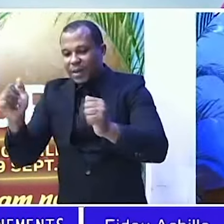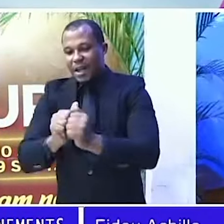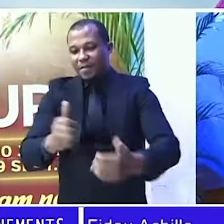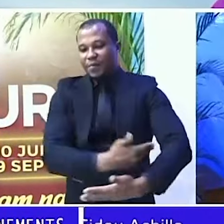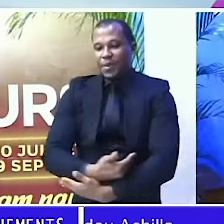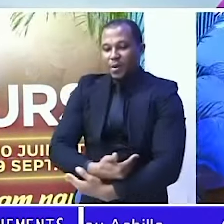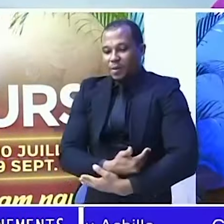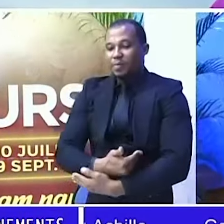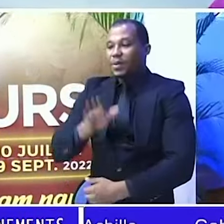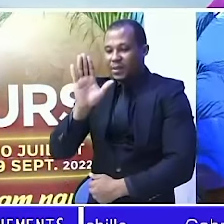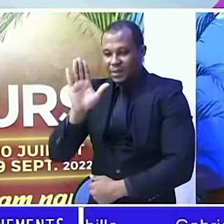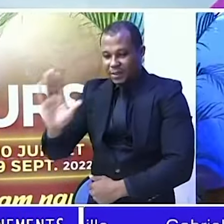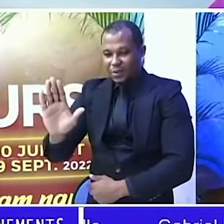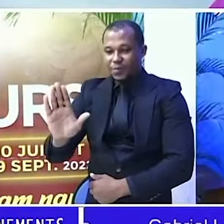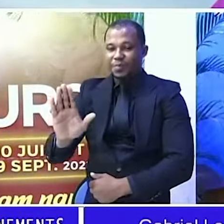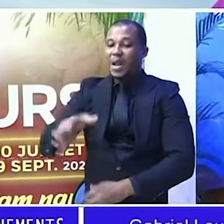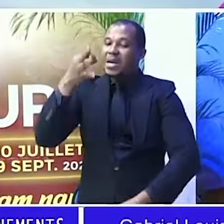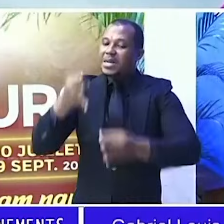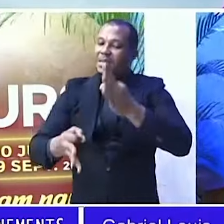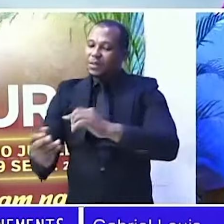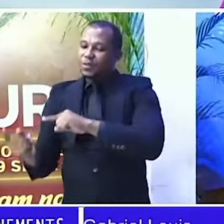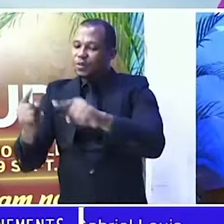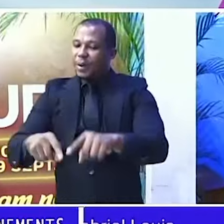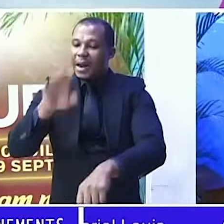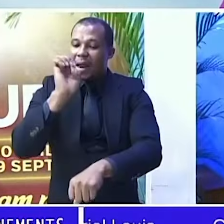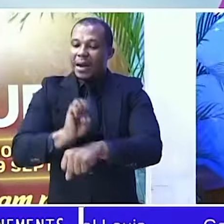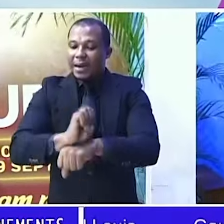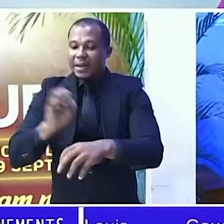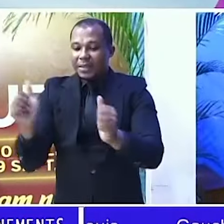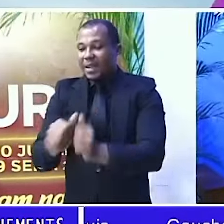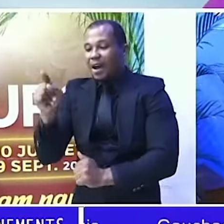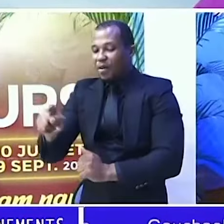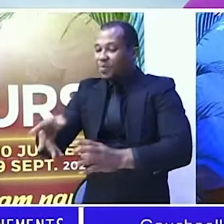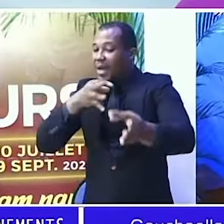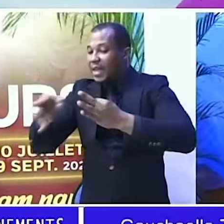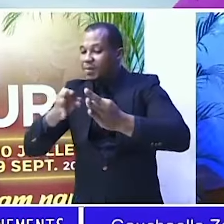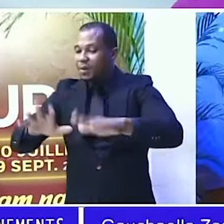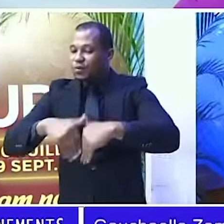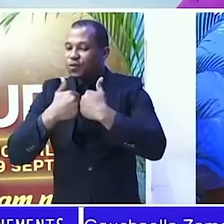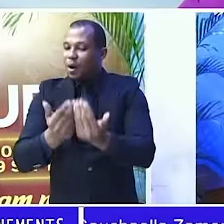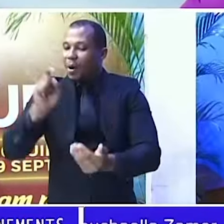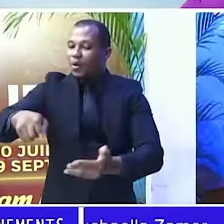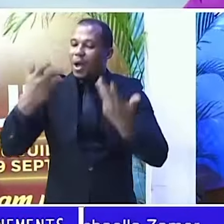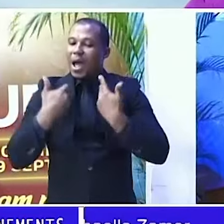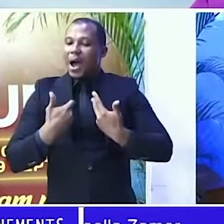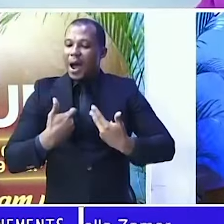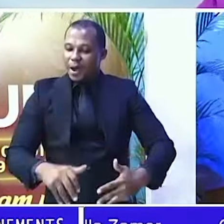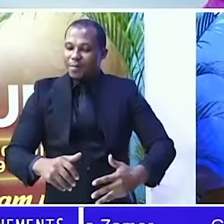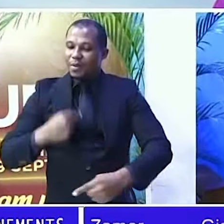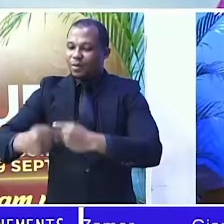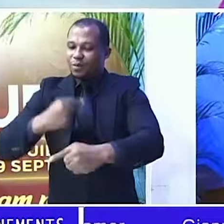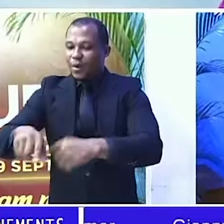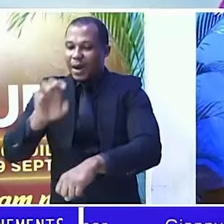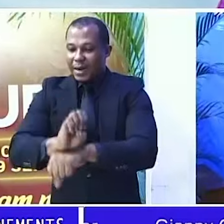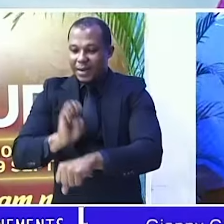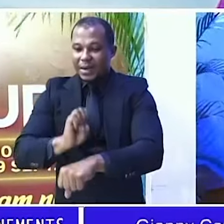Parlez avec elle. S'il prend l'église ensemble avec vous, essayez d'expliquer comment il t'a doué plus bien pour la l'église. Tout temps,